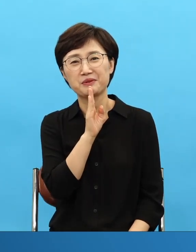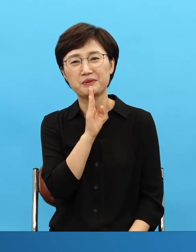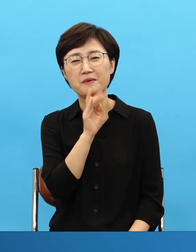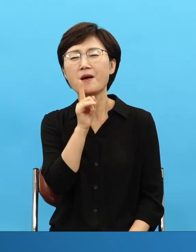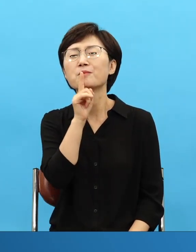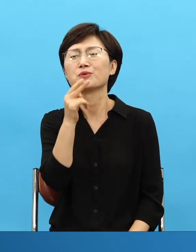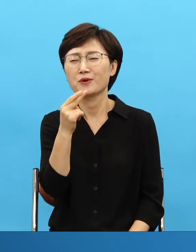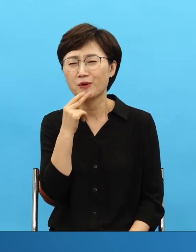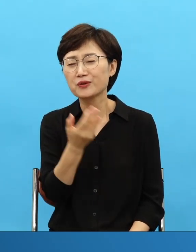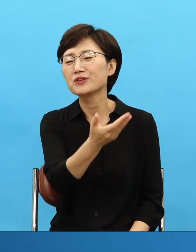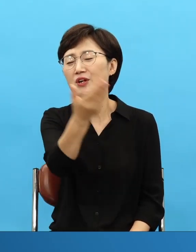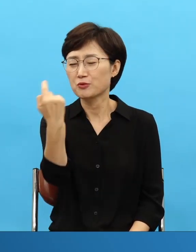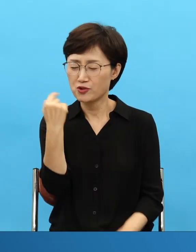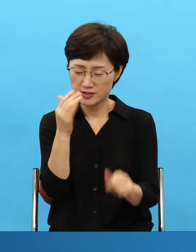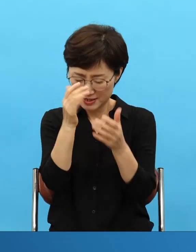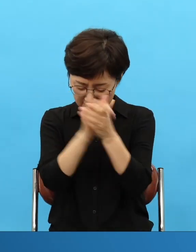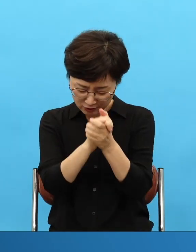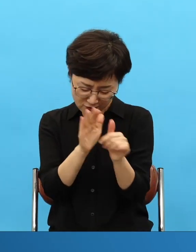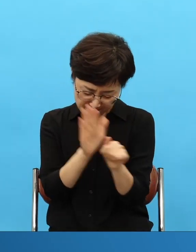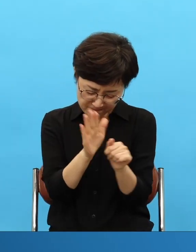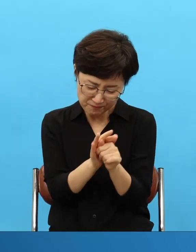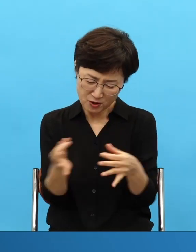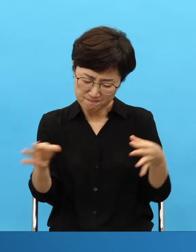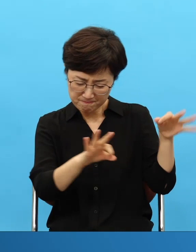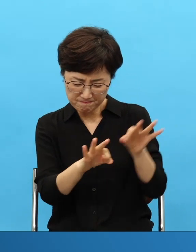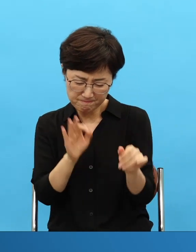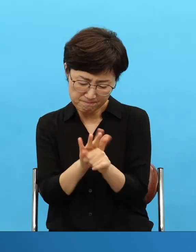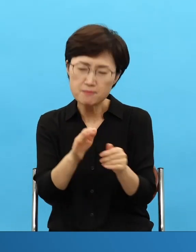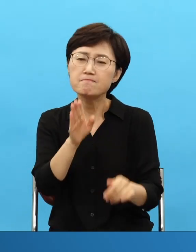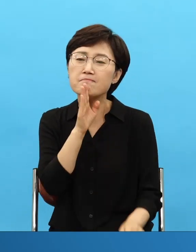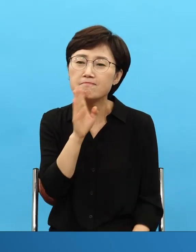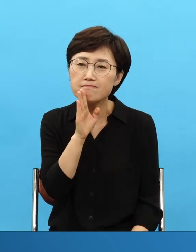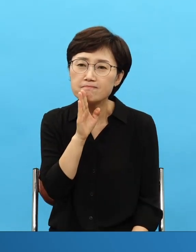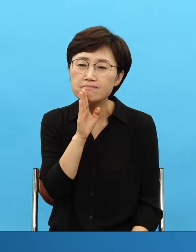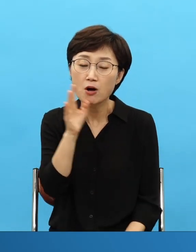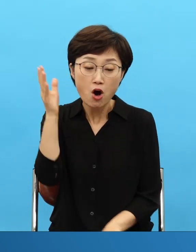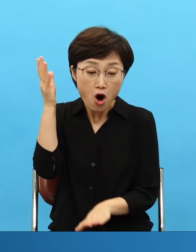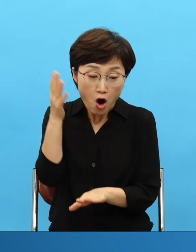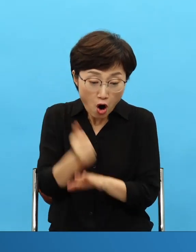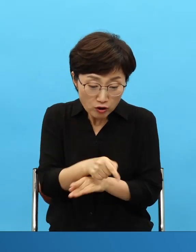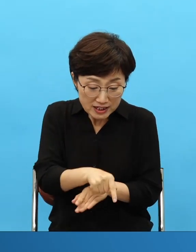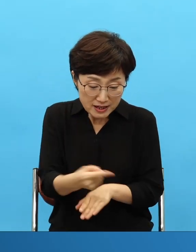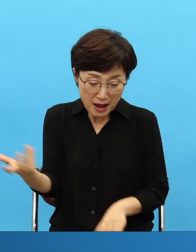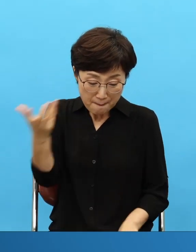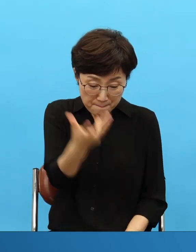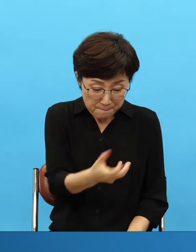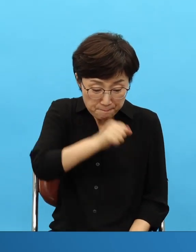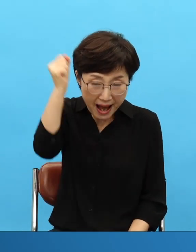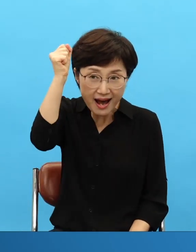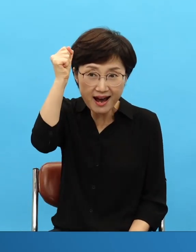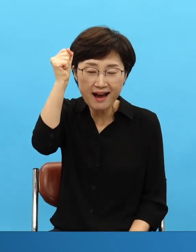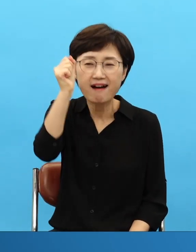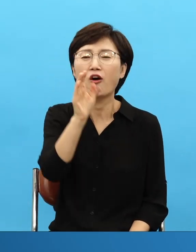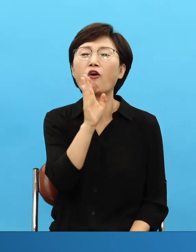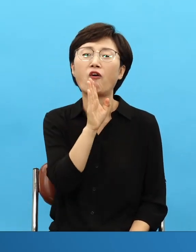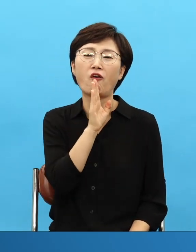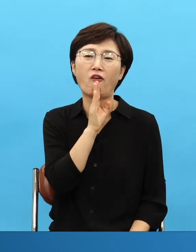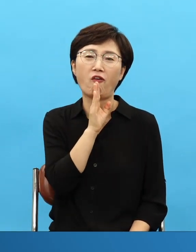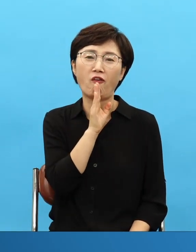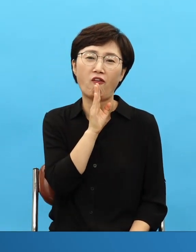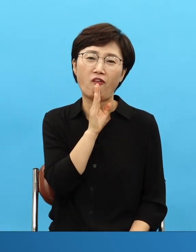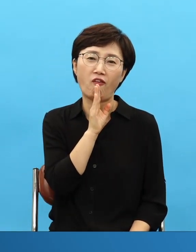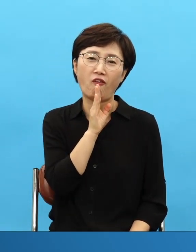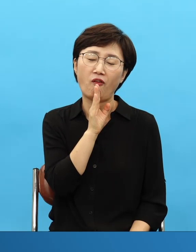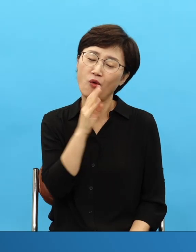여러분들이 기도하고 뭐 헌금하고 다 했지만 결론적으로 이게 와 있는 거예요 지금. Now, of course, it is by your prayers and by the offering you have given, but